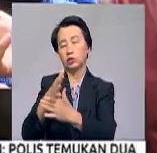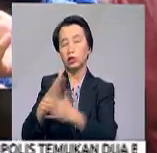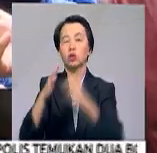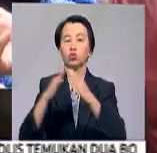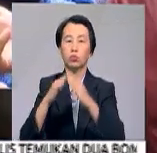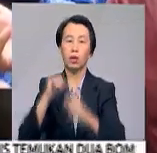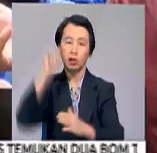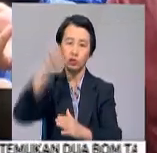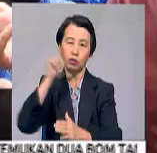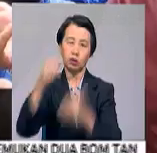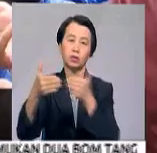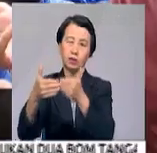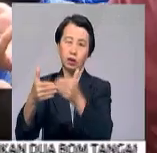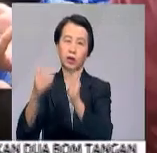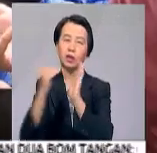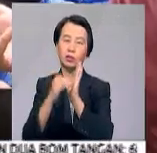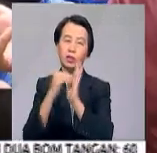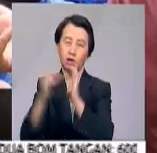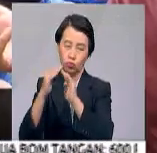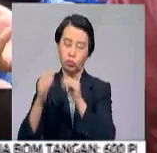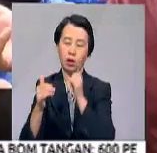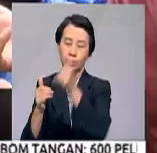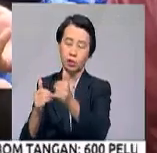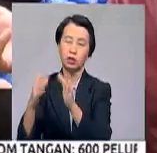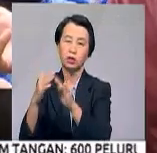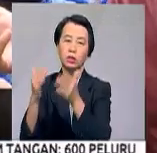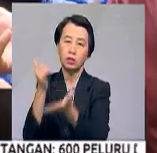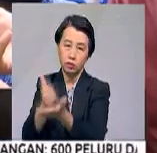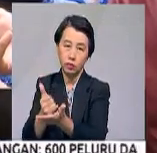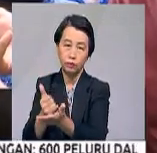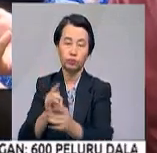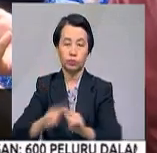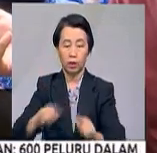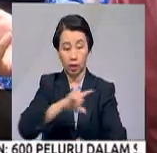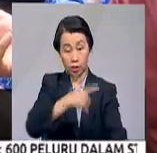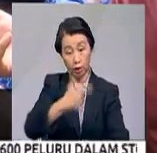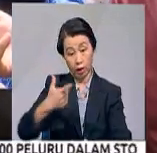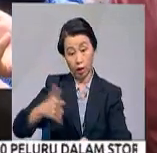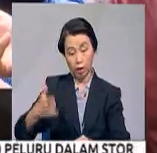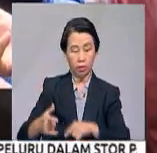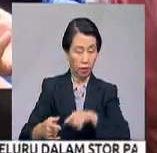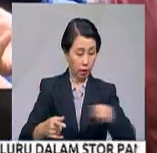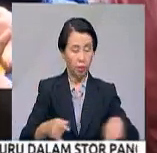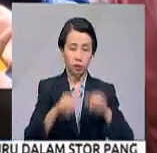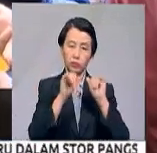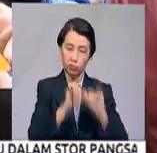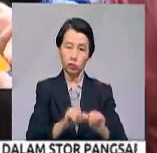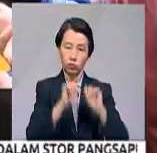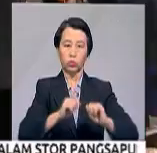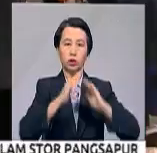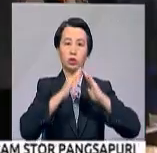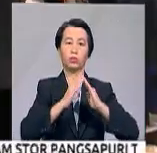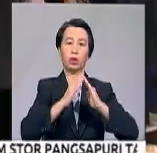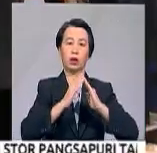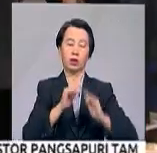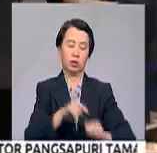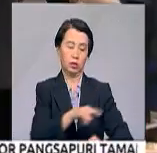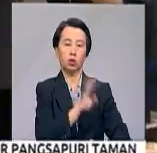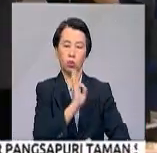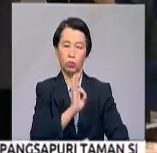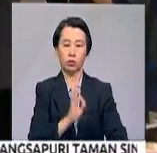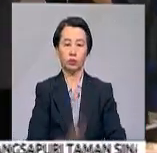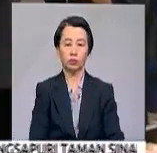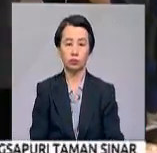yang berdekatan. Yang lain-lainnya masih boleh masa-masa duduki rumah tersebut.